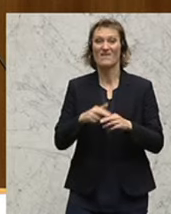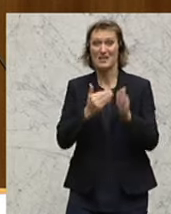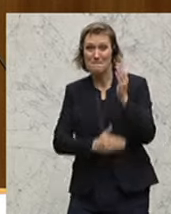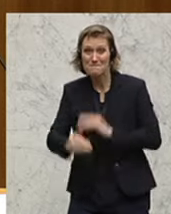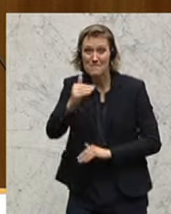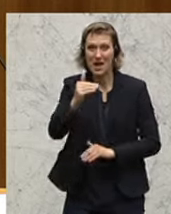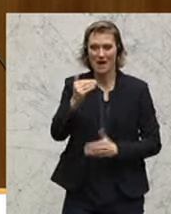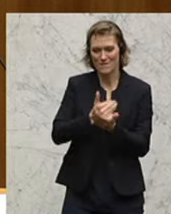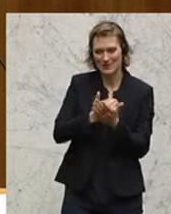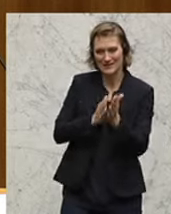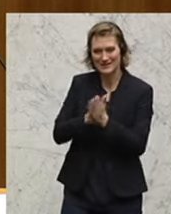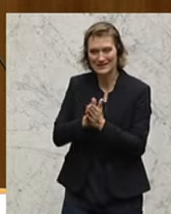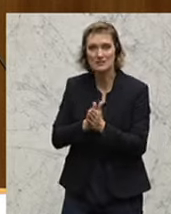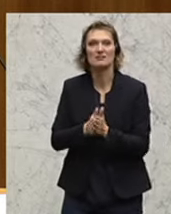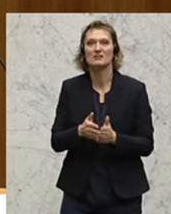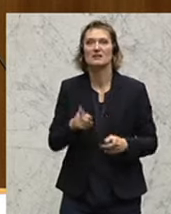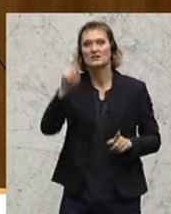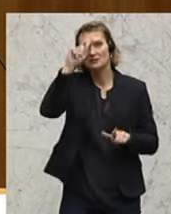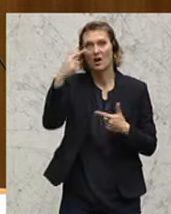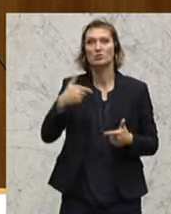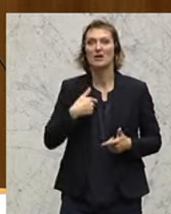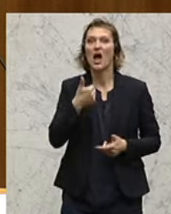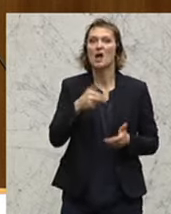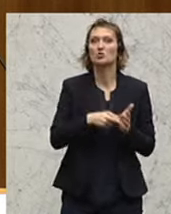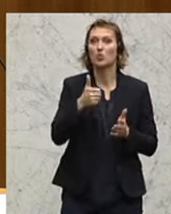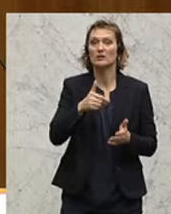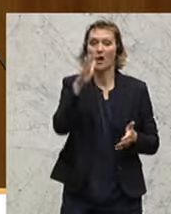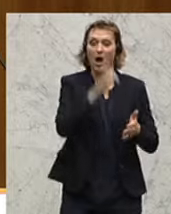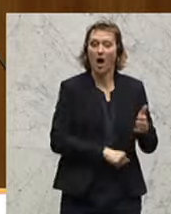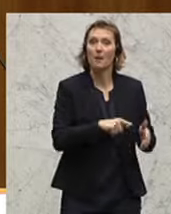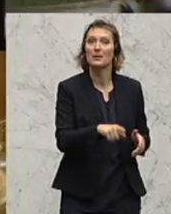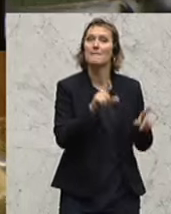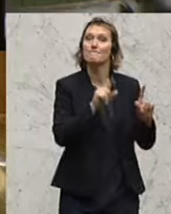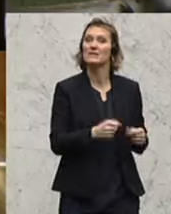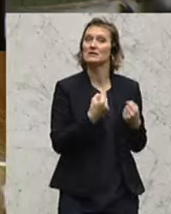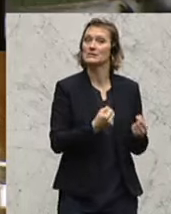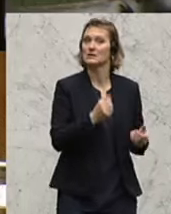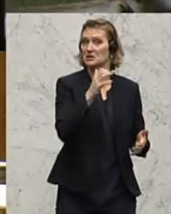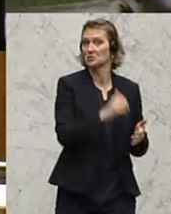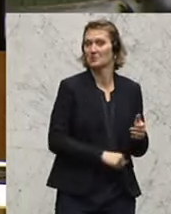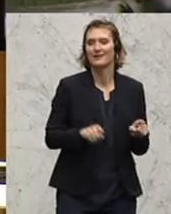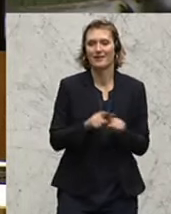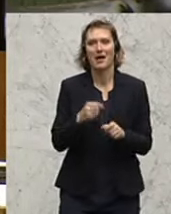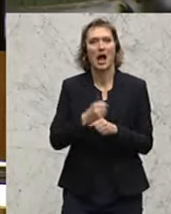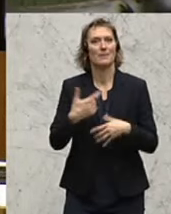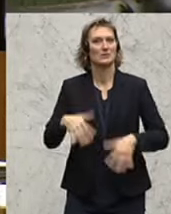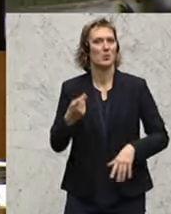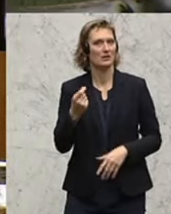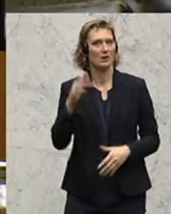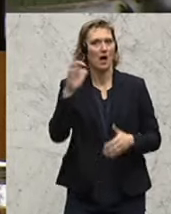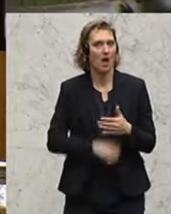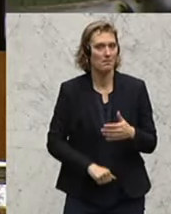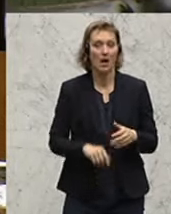gehe, wenn ich mehr ins Verdienen bringe, habe ich nichts davon, weil mir dann 1:1 die Mindestsicherung gekürzt wird. Das Gleiche bei Arbeitslosengeld und Notstand.